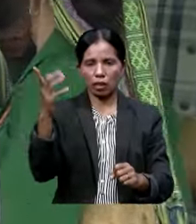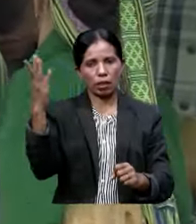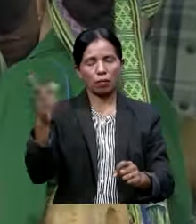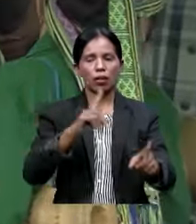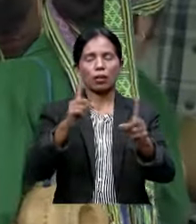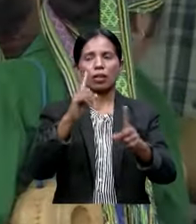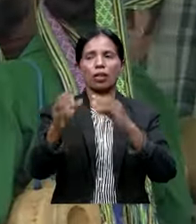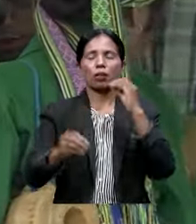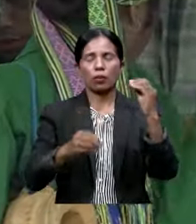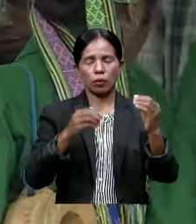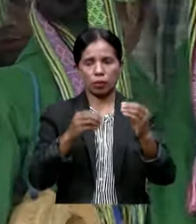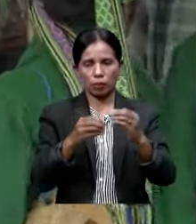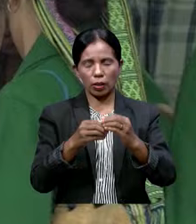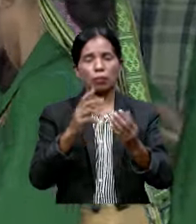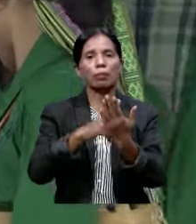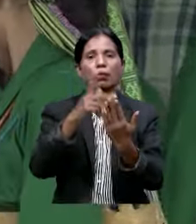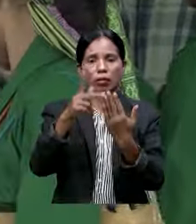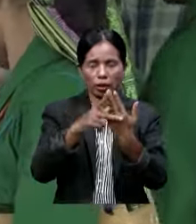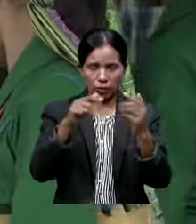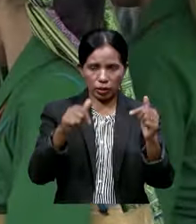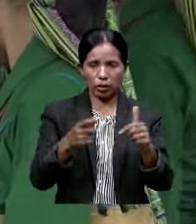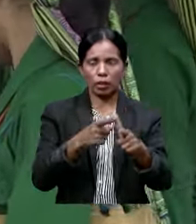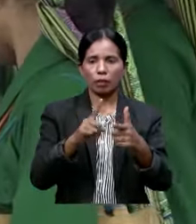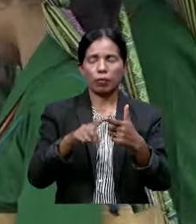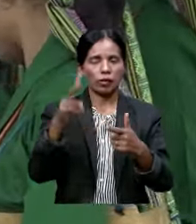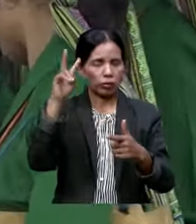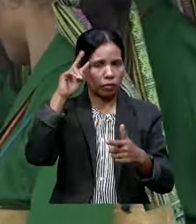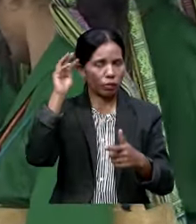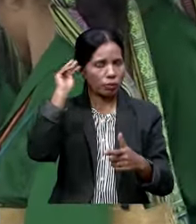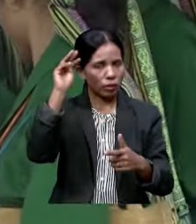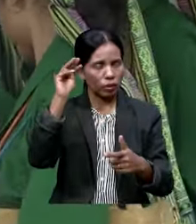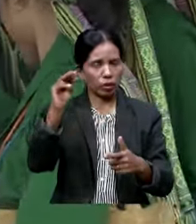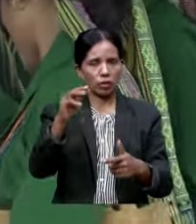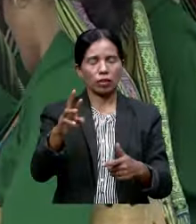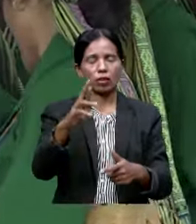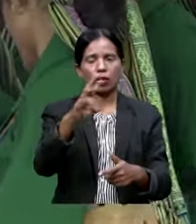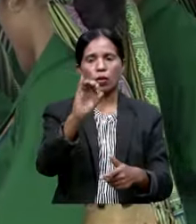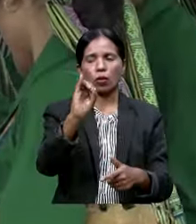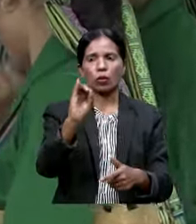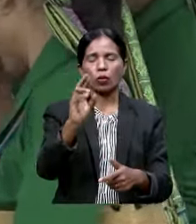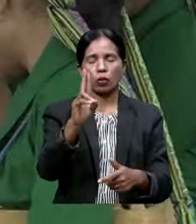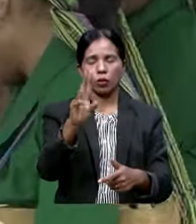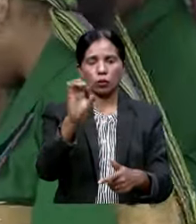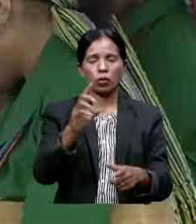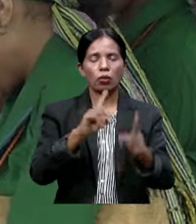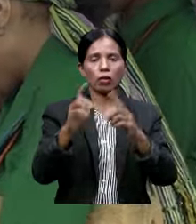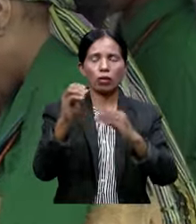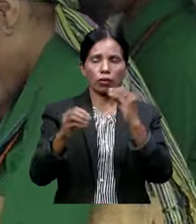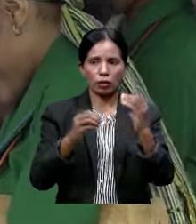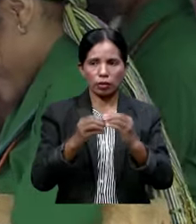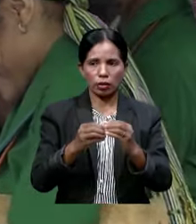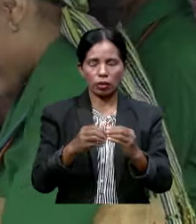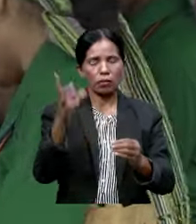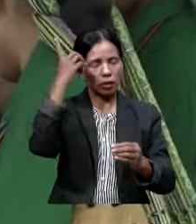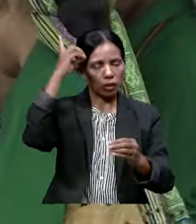itu an kona basun tu ne depois vice presidente si rui amro ya televisão kole itu an yana ba i mehine sa